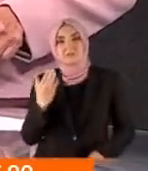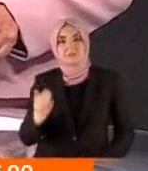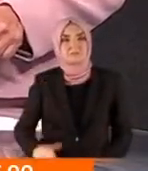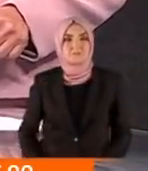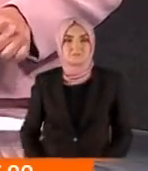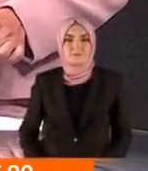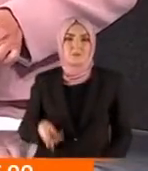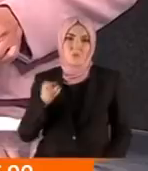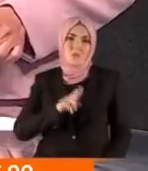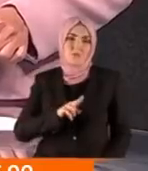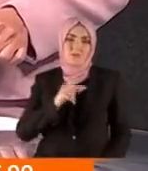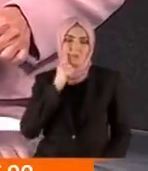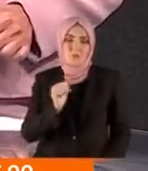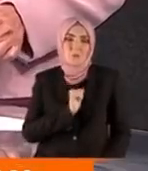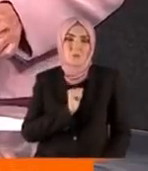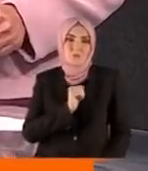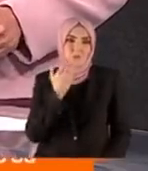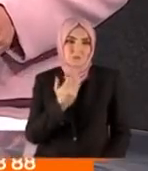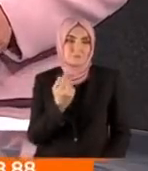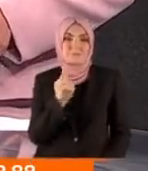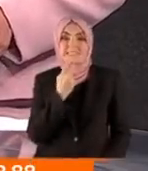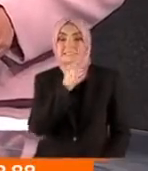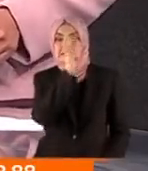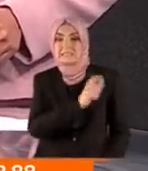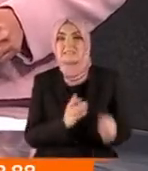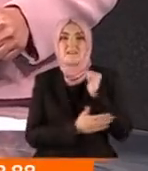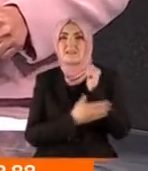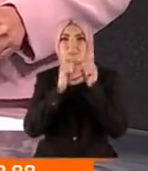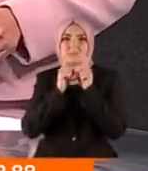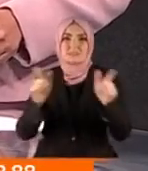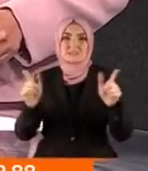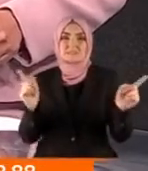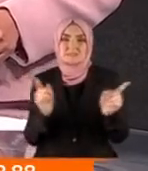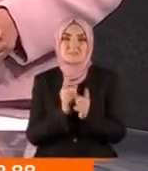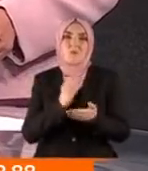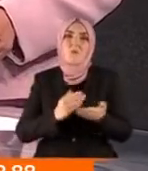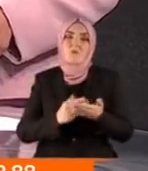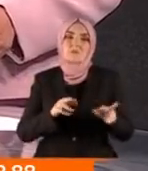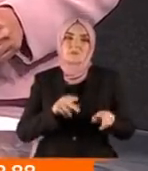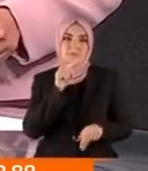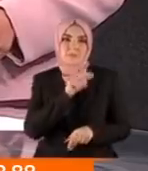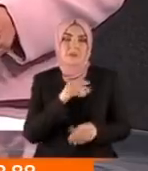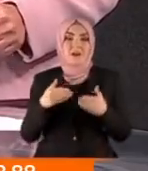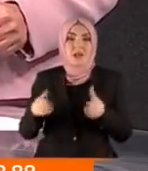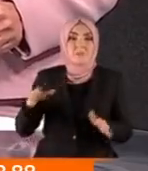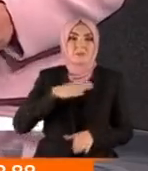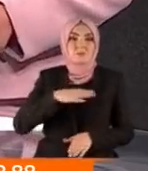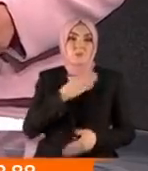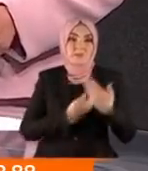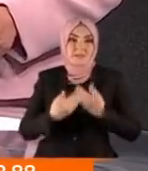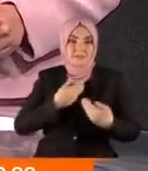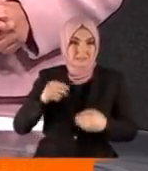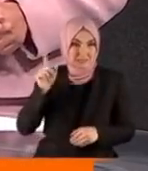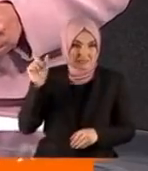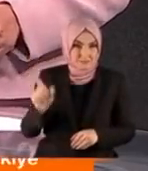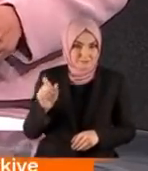Ölmekten korkuyorum. Bir kadının yardım çığlığının özeti bu cümle. Ayrılmak istediği sevgilisinden ölüm tehdidi aldığını söylüyor genç kadın